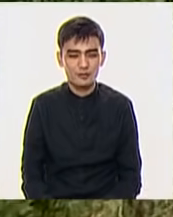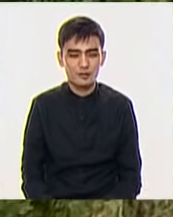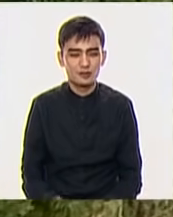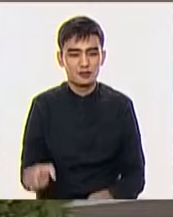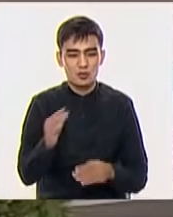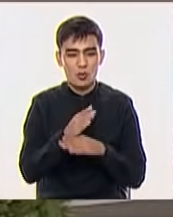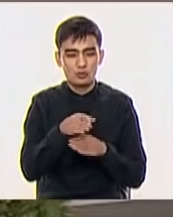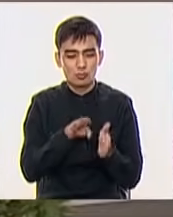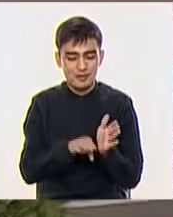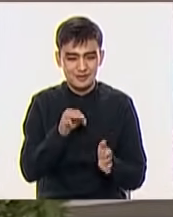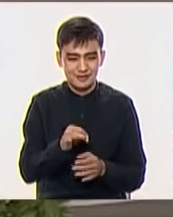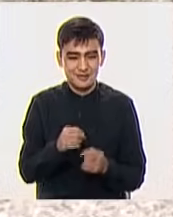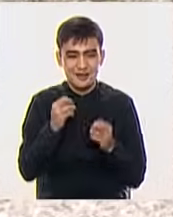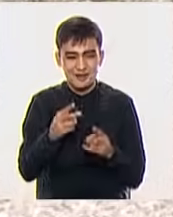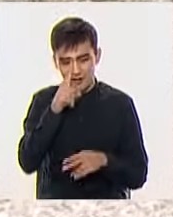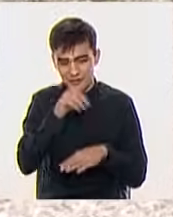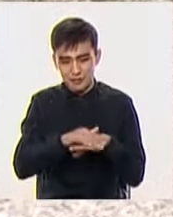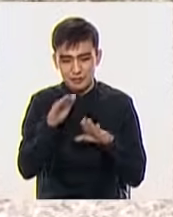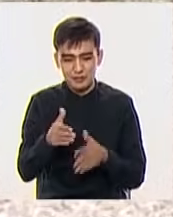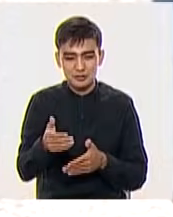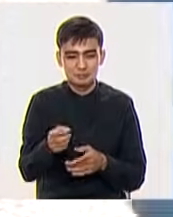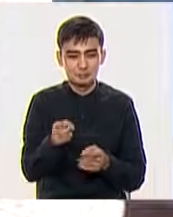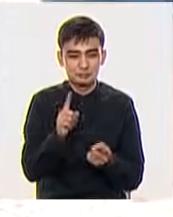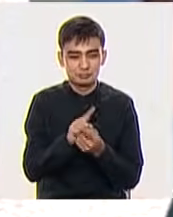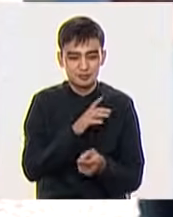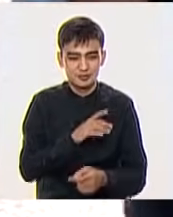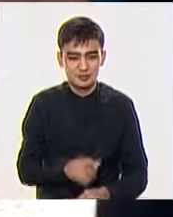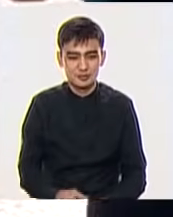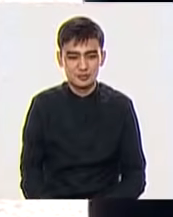Нежданные гости. Как приняли в Акимате необычных посетителей?